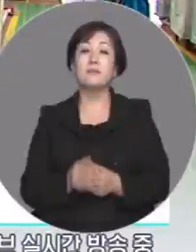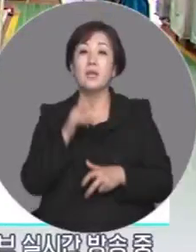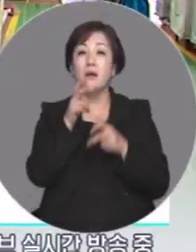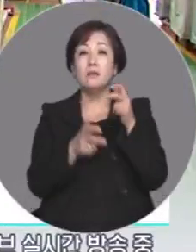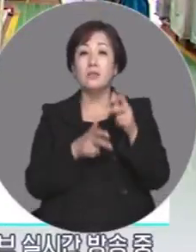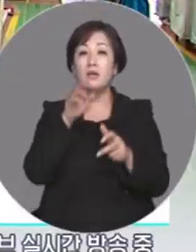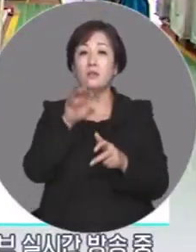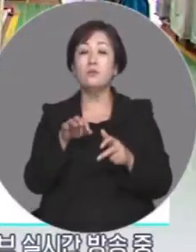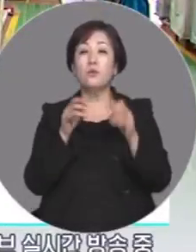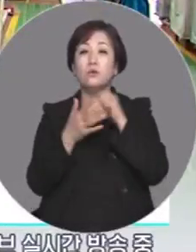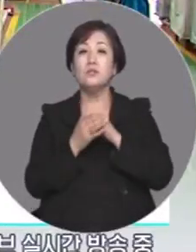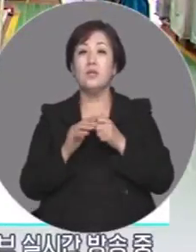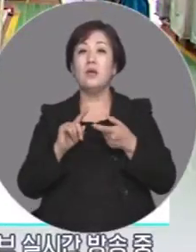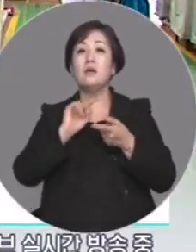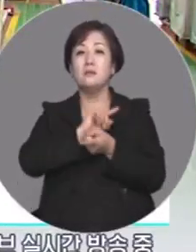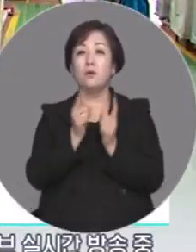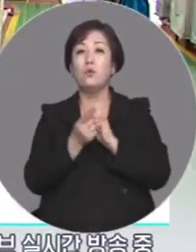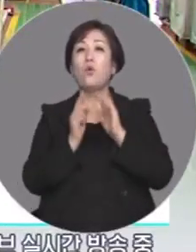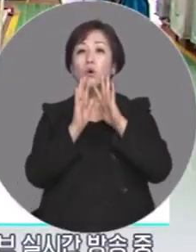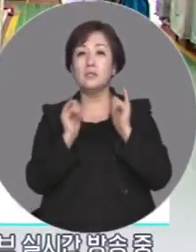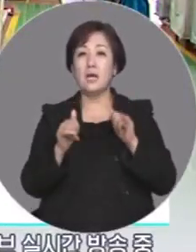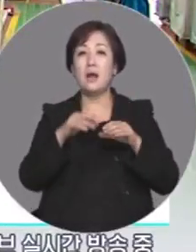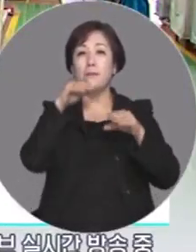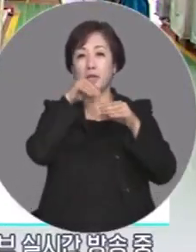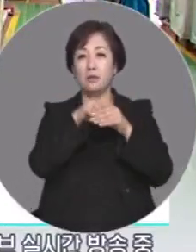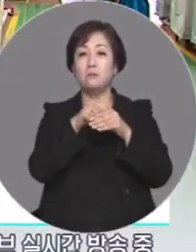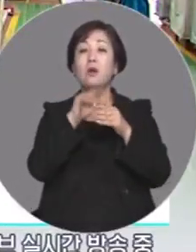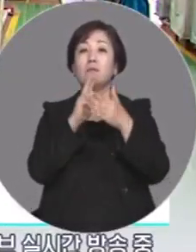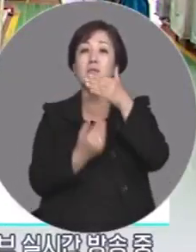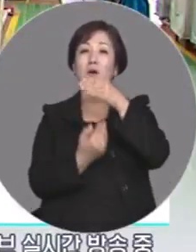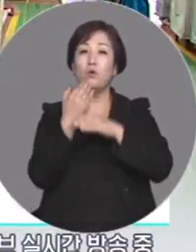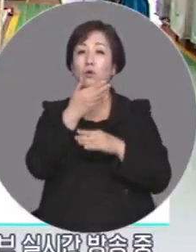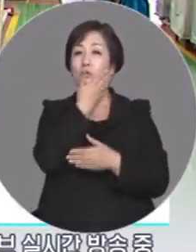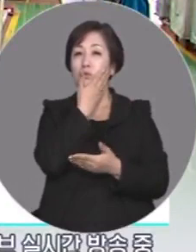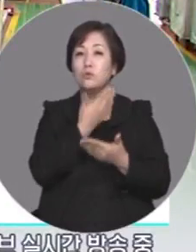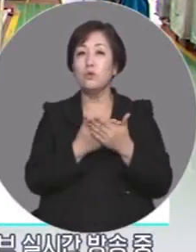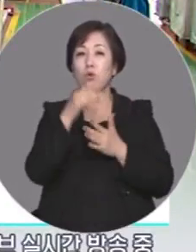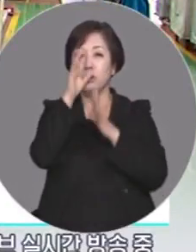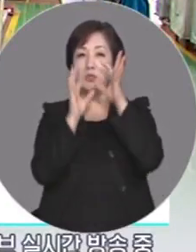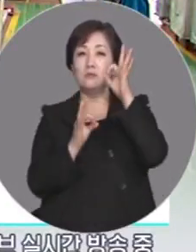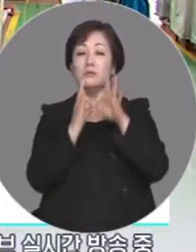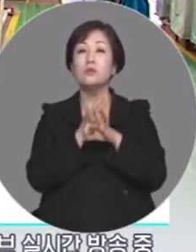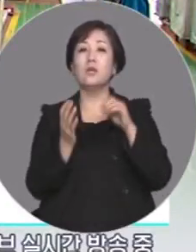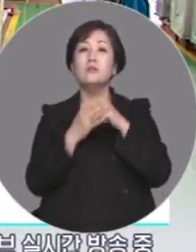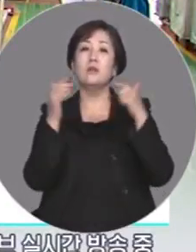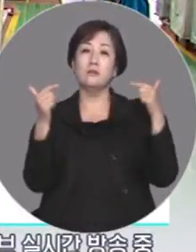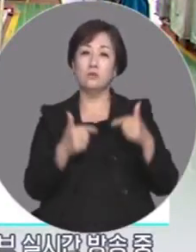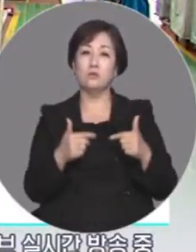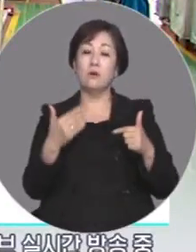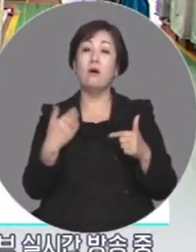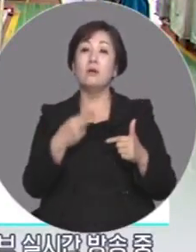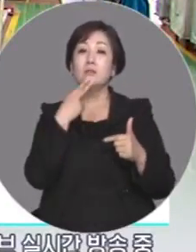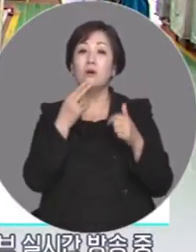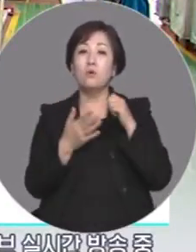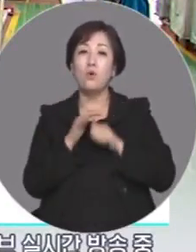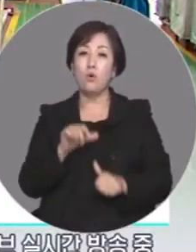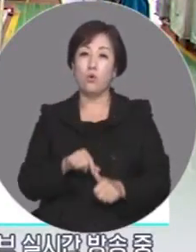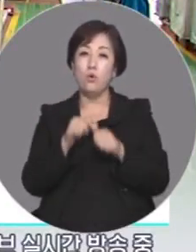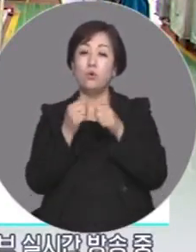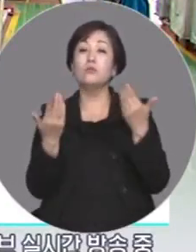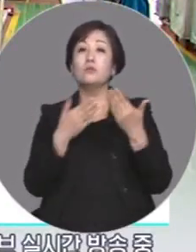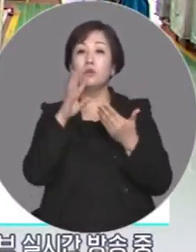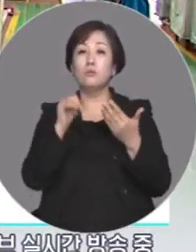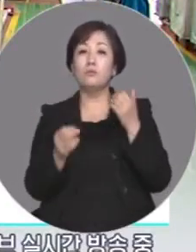산업 현장의 끼임 사고는 대부분 중대재해로 이어지고 있지만 좀처럼 줄어들지 않고 있습니다. 이에 따라